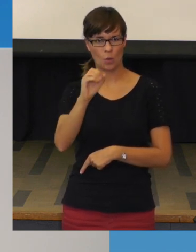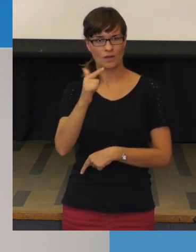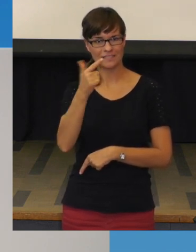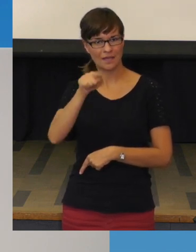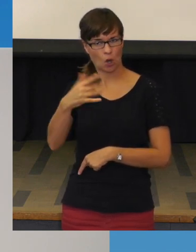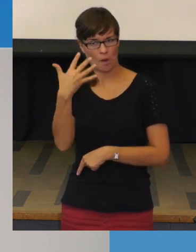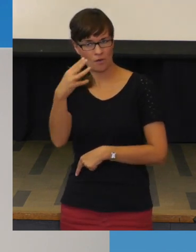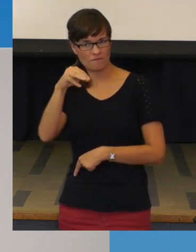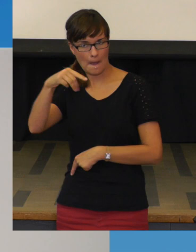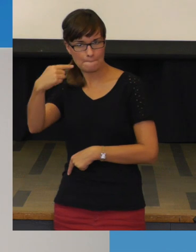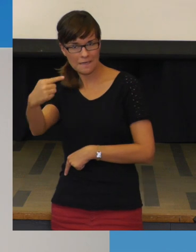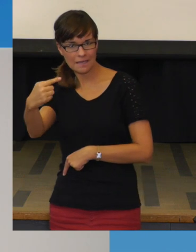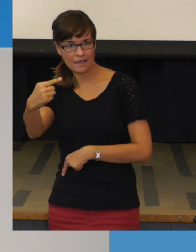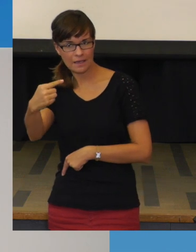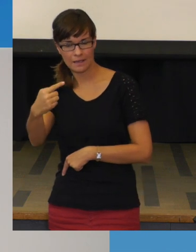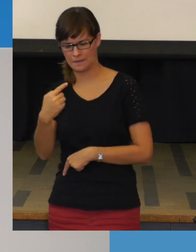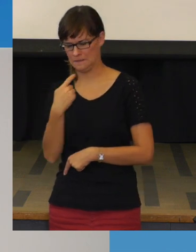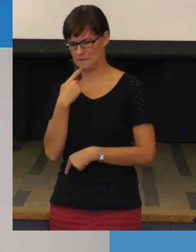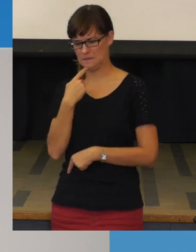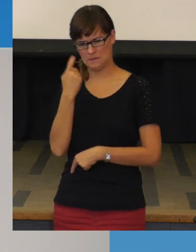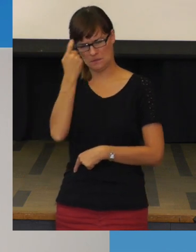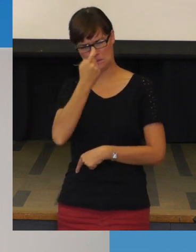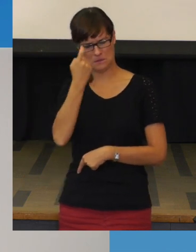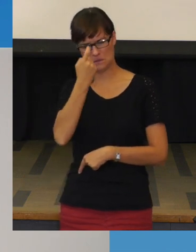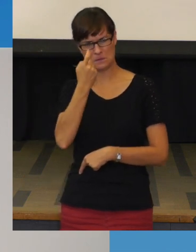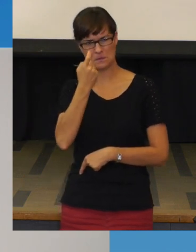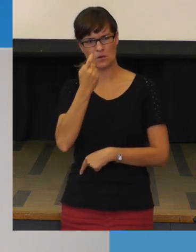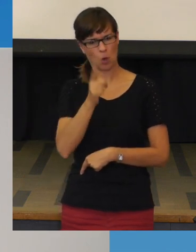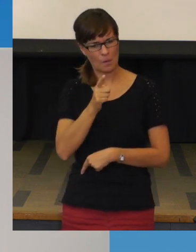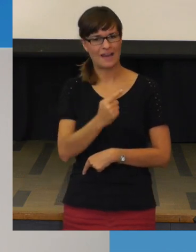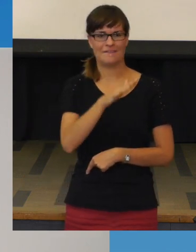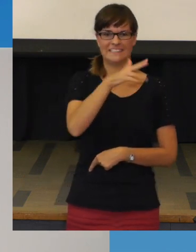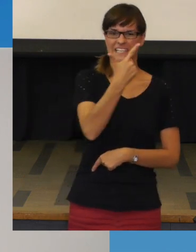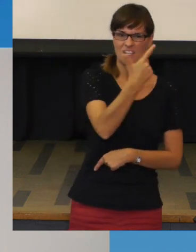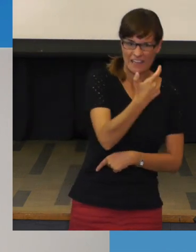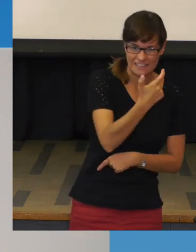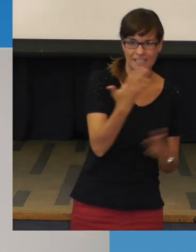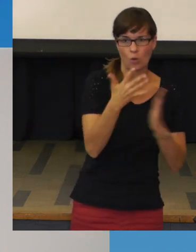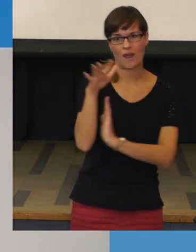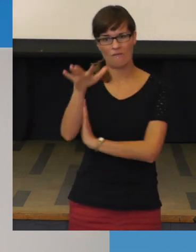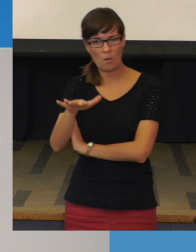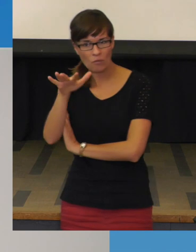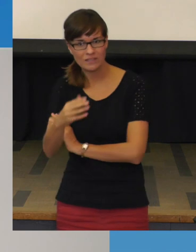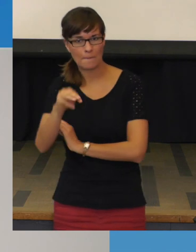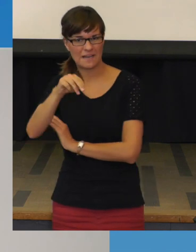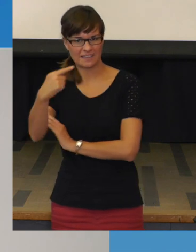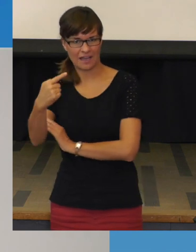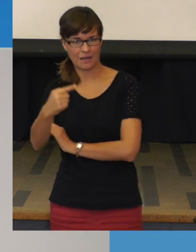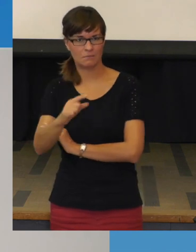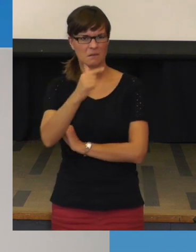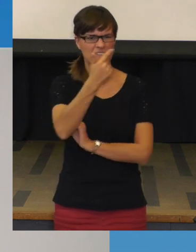das könnte eigentlich nicht sein. Xarelto nimmt man entweder in 20 oder in 15 Milligramm. Also 2,5, das wird dann